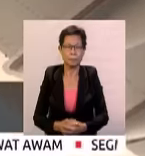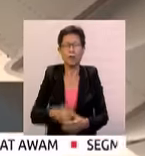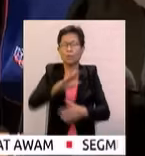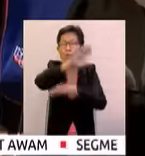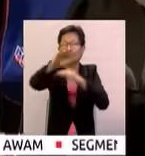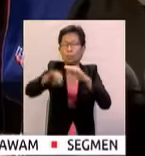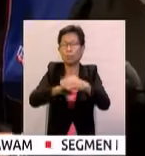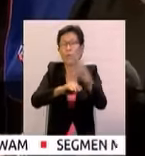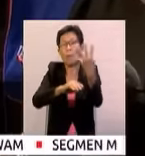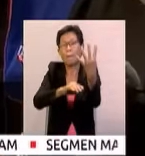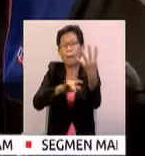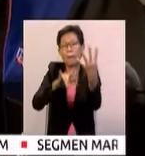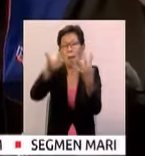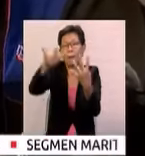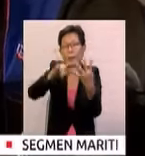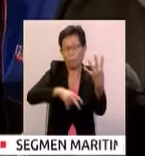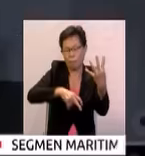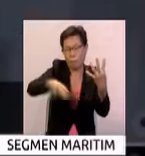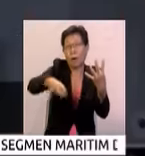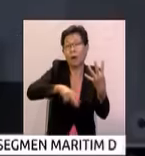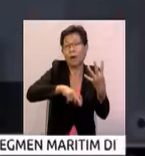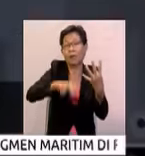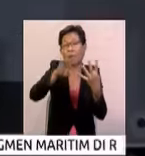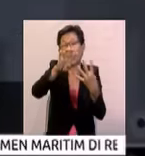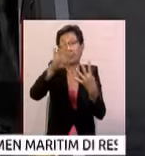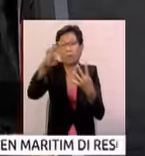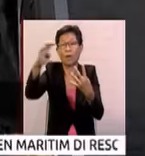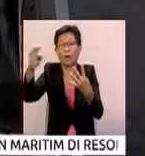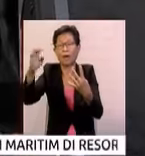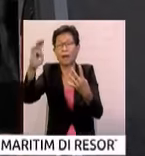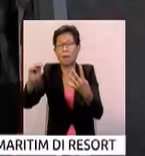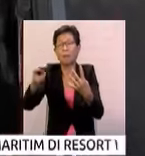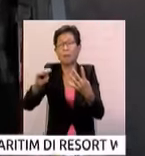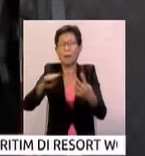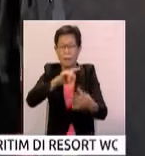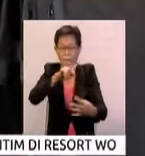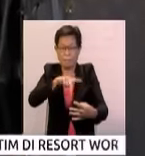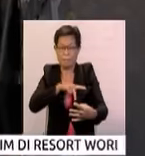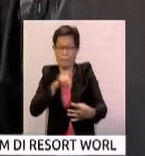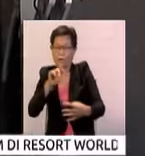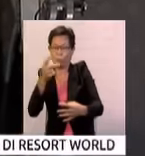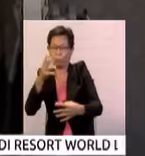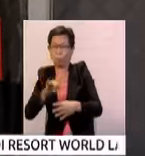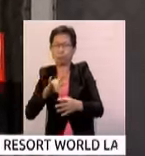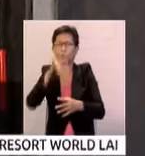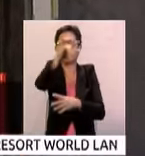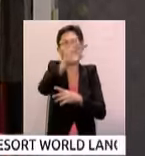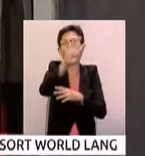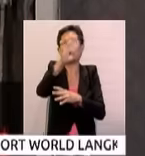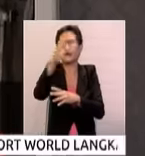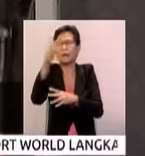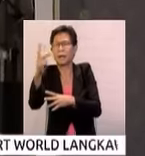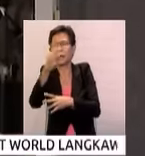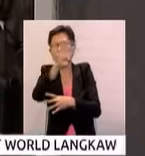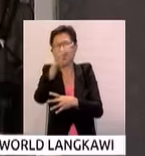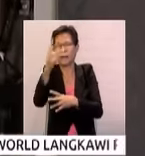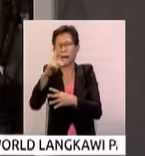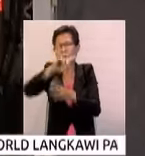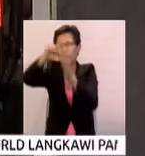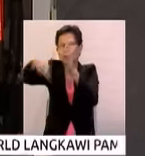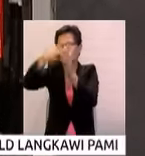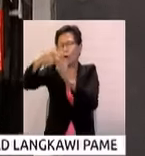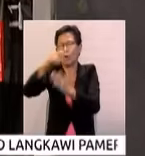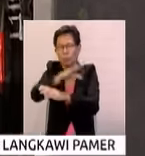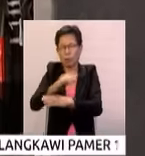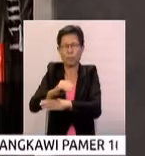Baik, kesemua empat pesawat pengangkut A400M yang dimiliki oleh TUDM telah diterbangkan lebih 6,000 jam dan ia adalah jumlah terbanyak dalam kesemua